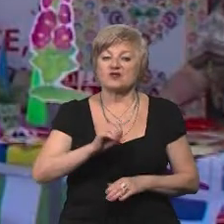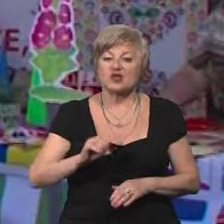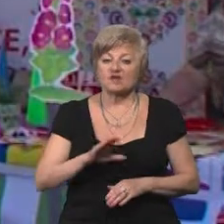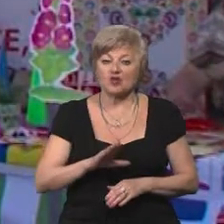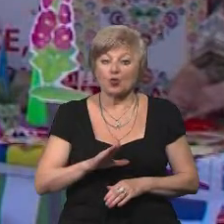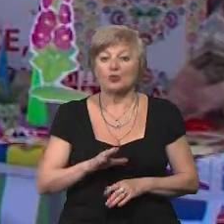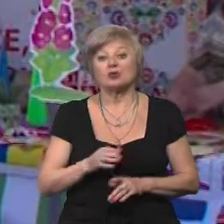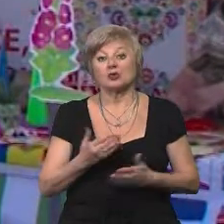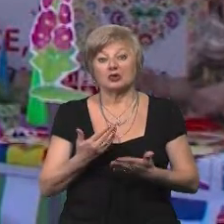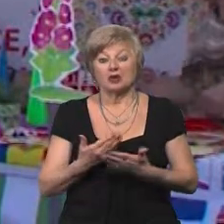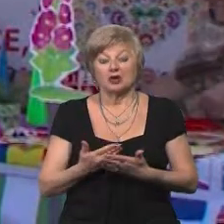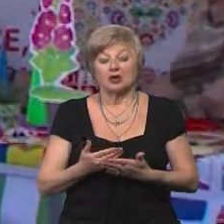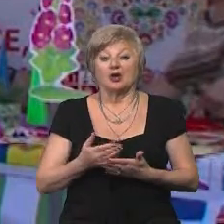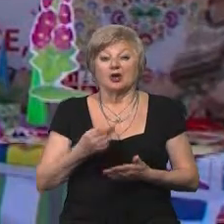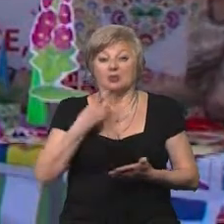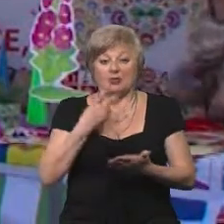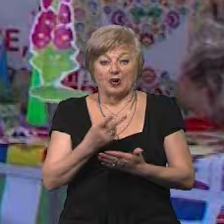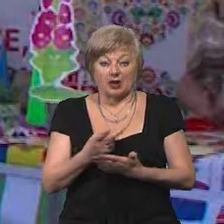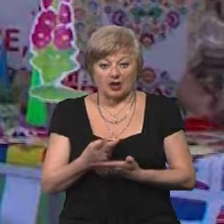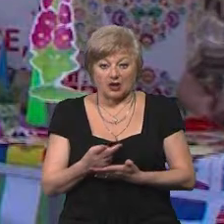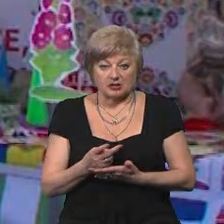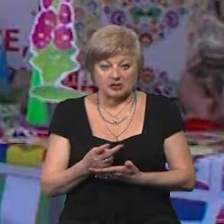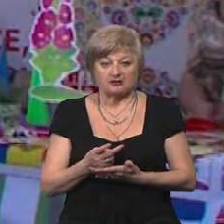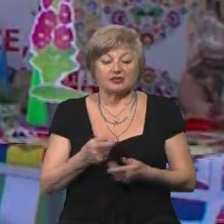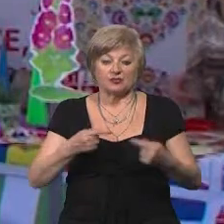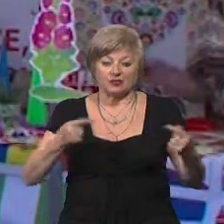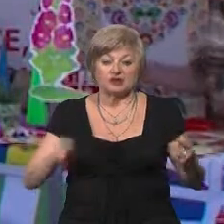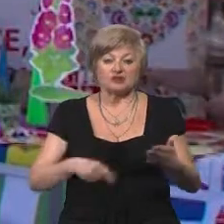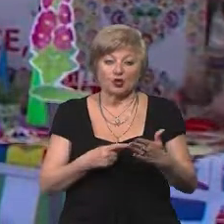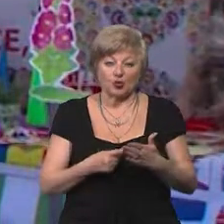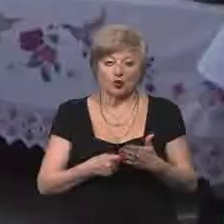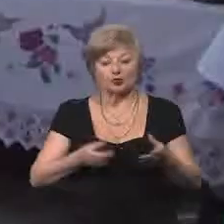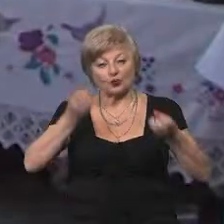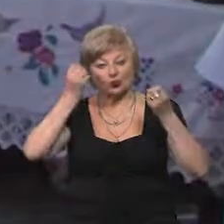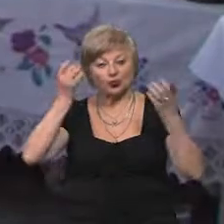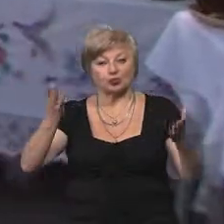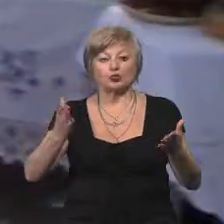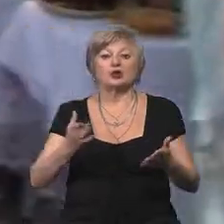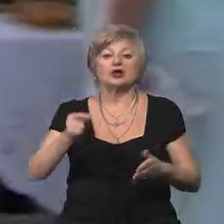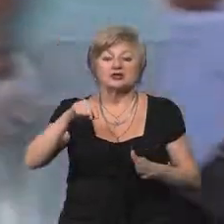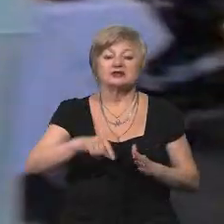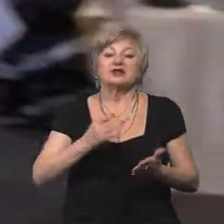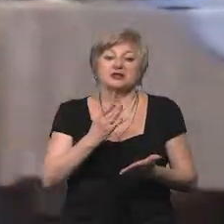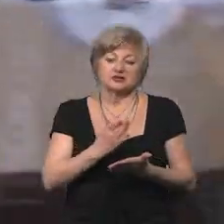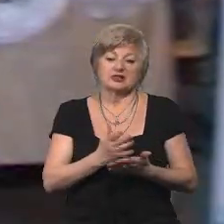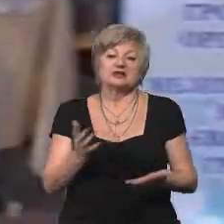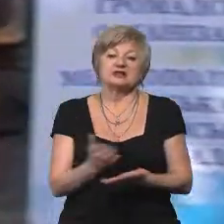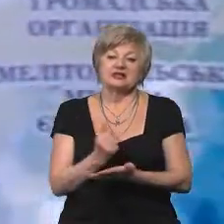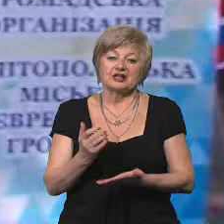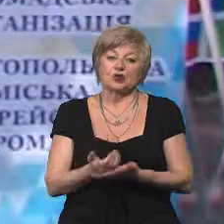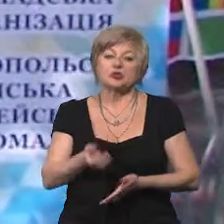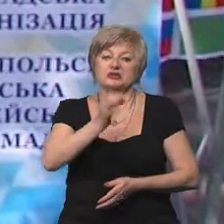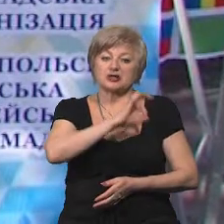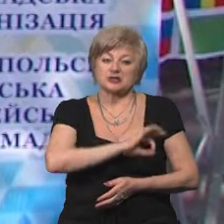Єврокомісією надали йому в рамках проєкту «Інтеркультурні міста». Інтеркультурним вважається місто, в якому вміло знаходять та